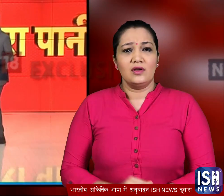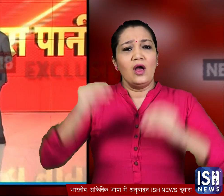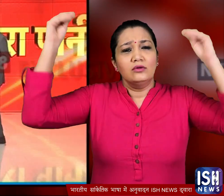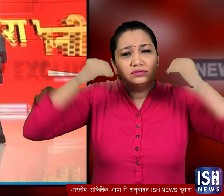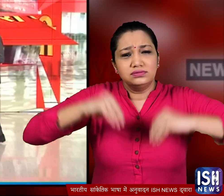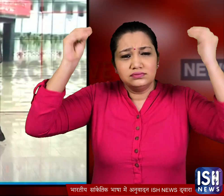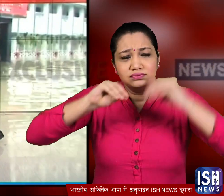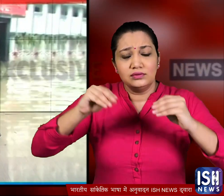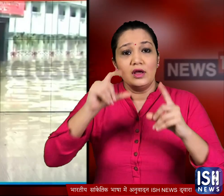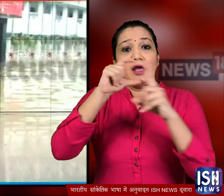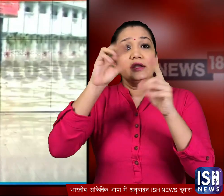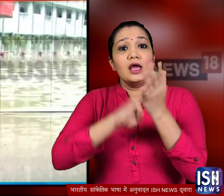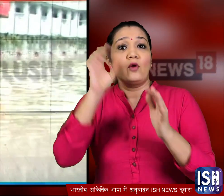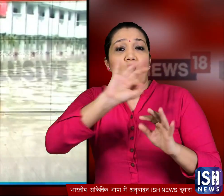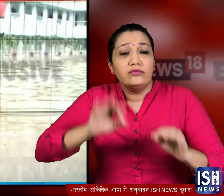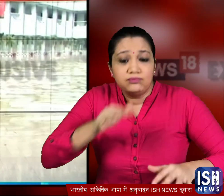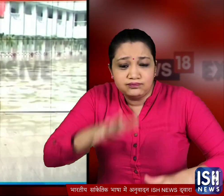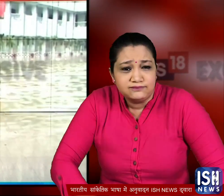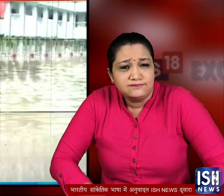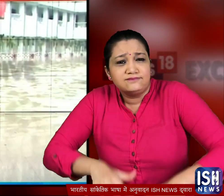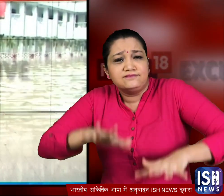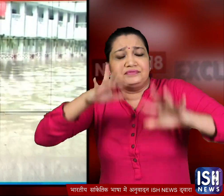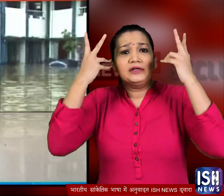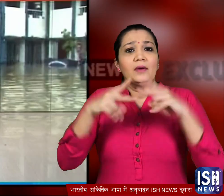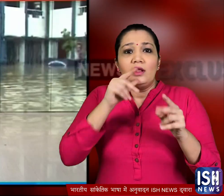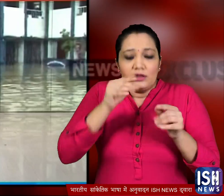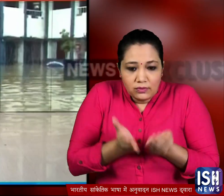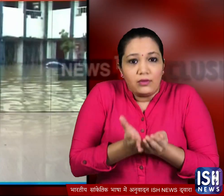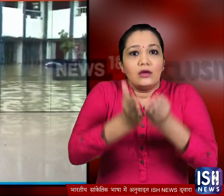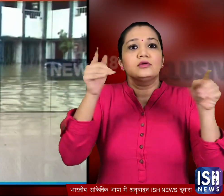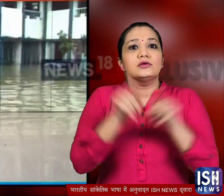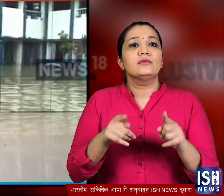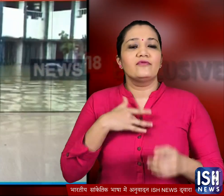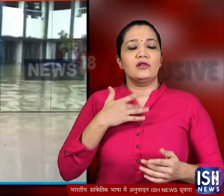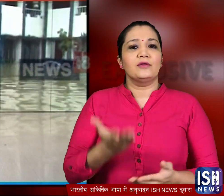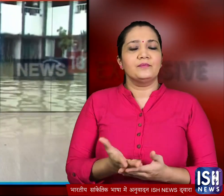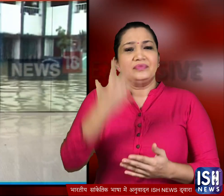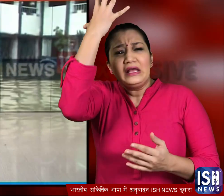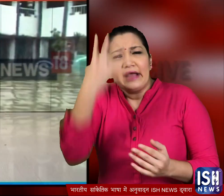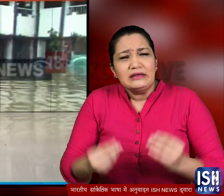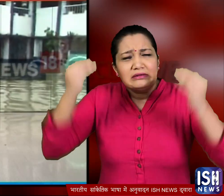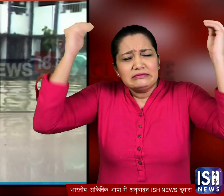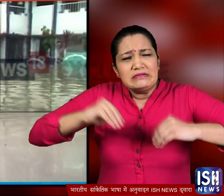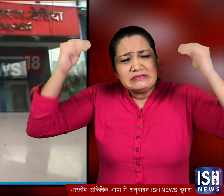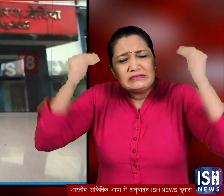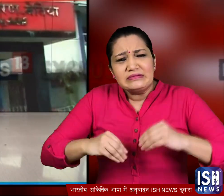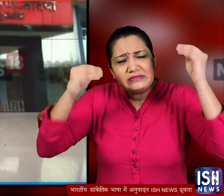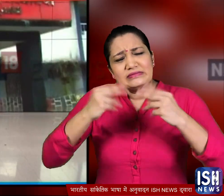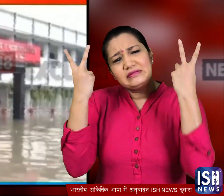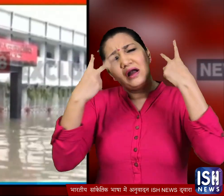वहां बारिश के पानी में डीएम का दफ्तर ऐसे डूबा दिखा जैसे कोई कश्ती हो। बताया गया कि वहां बीती रात तेज बारिश